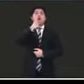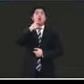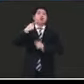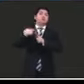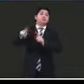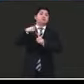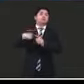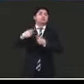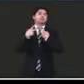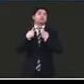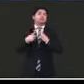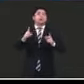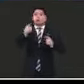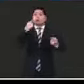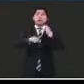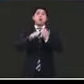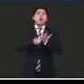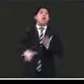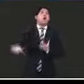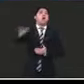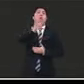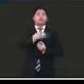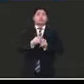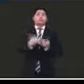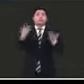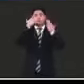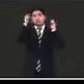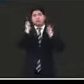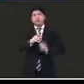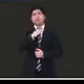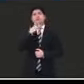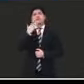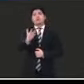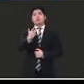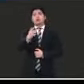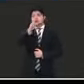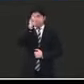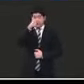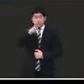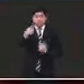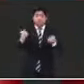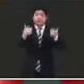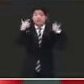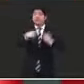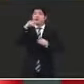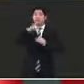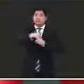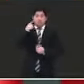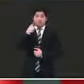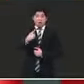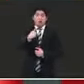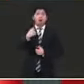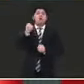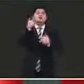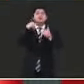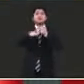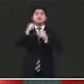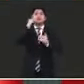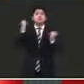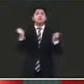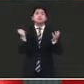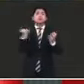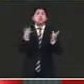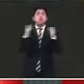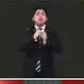vadeyle esnaflarımıza sunulacaktır Sadece bu iş yerlerinin istihdama katkısının